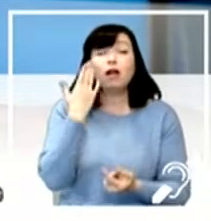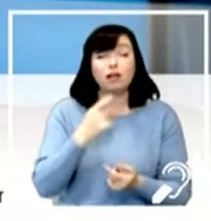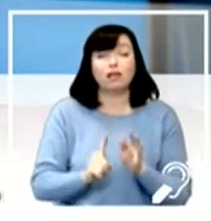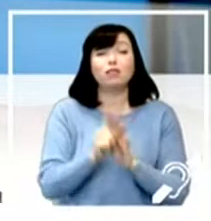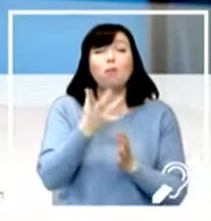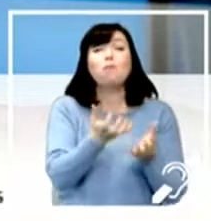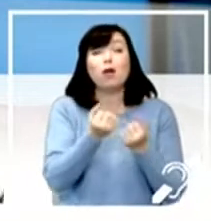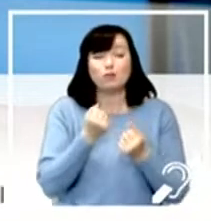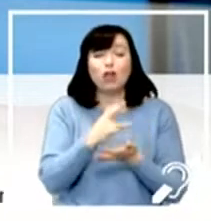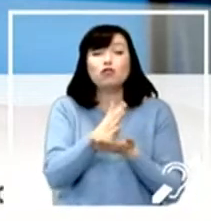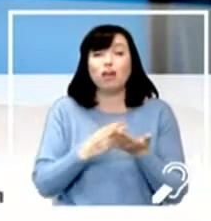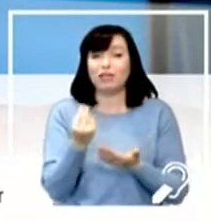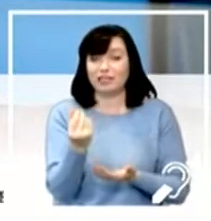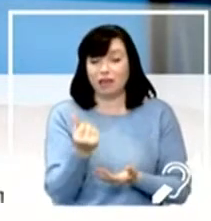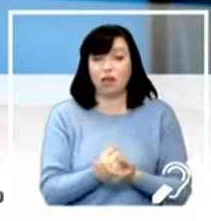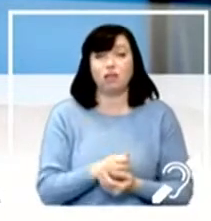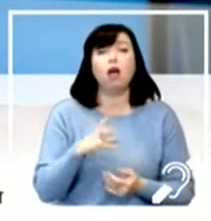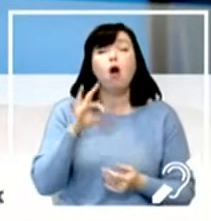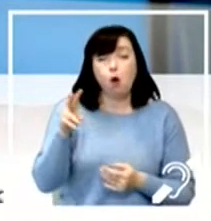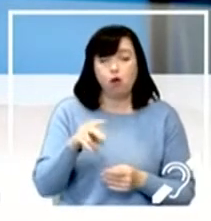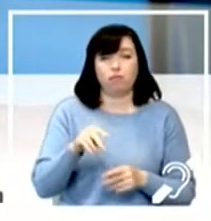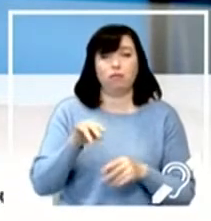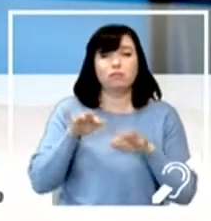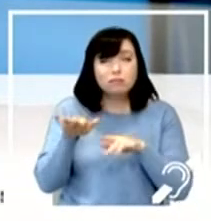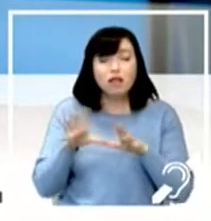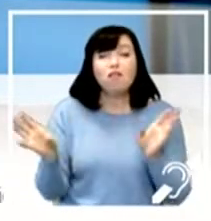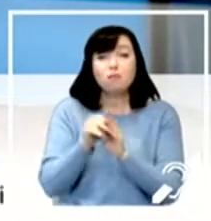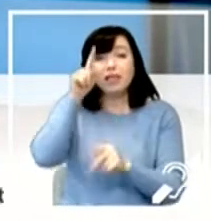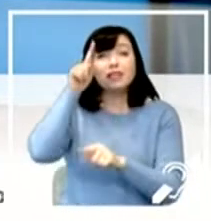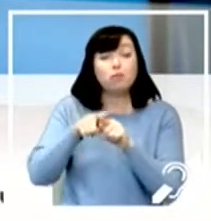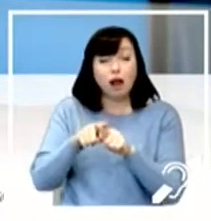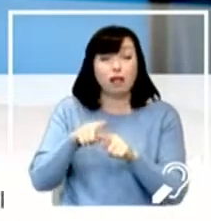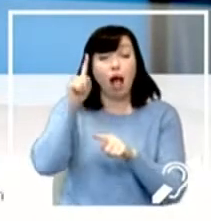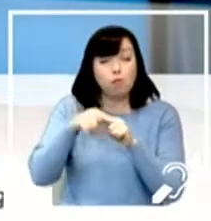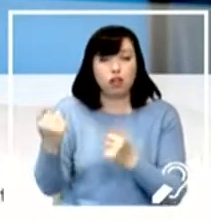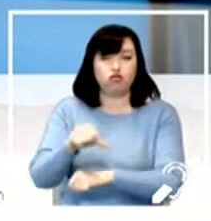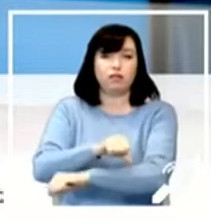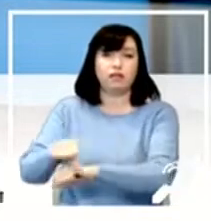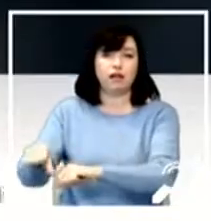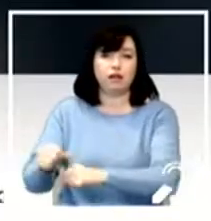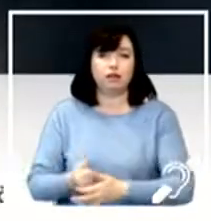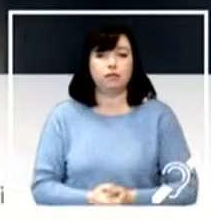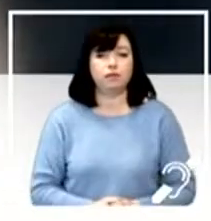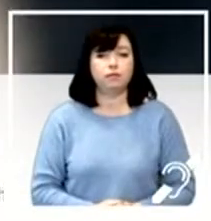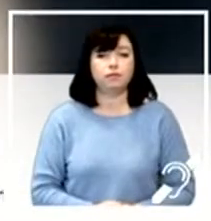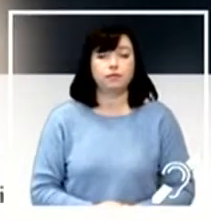banii estorcați. Suspectul acționa în complicitate cu fratele său, care se află peste hotare.